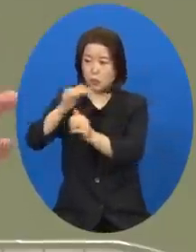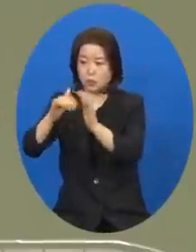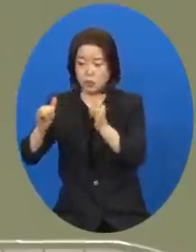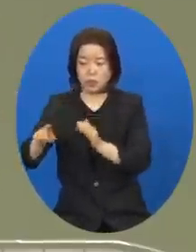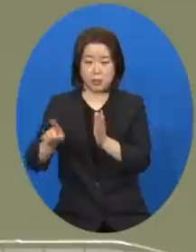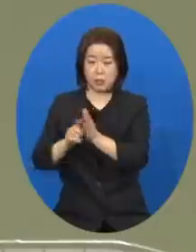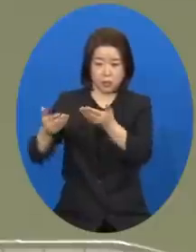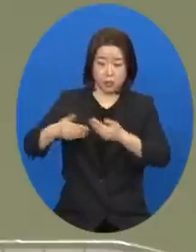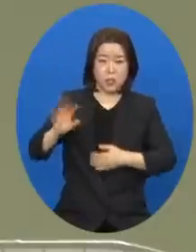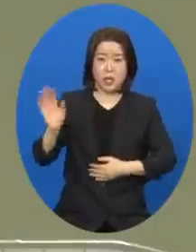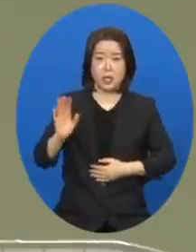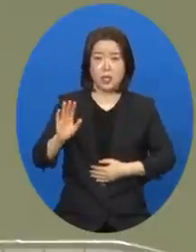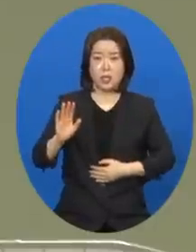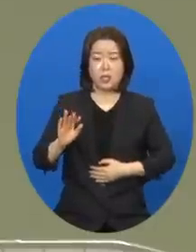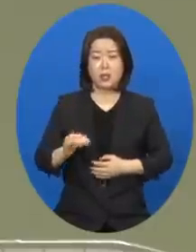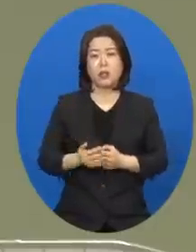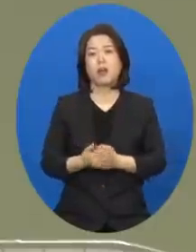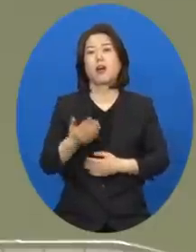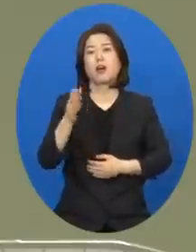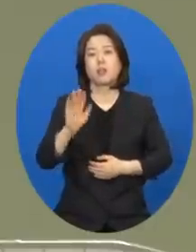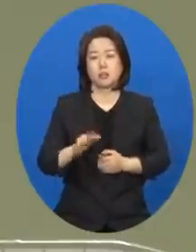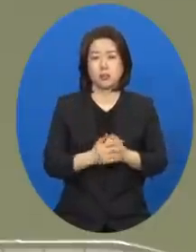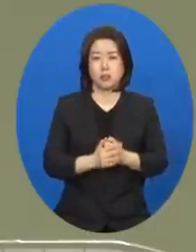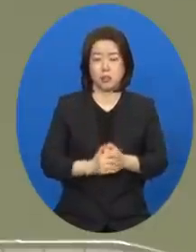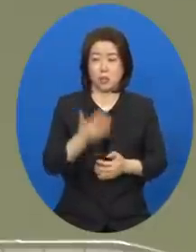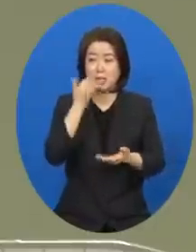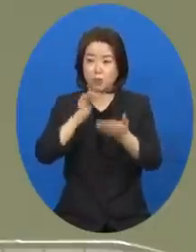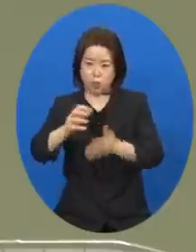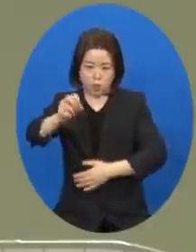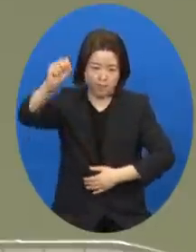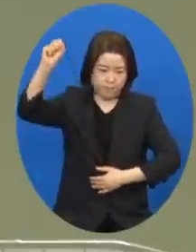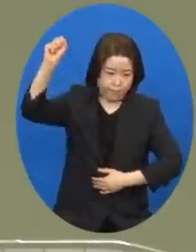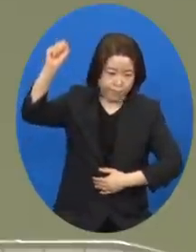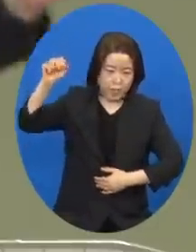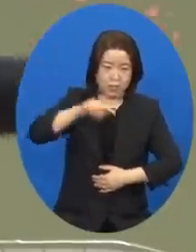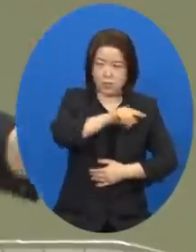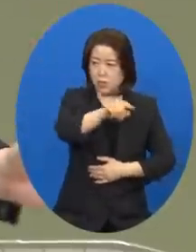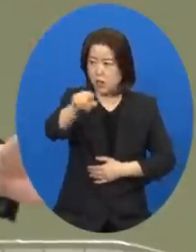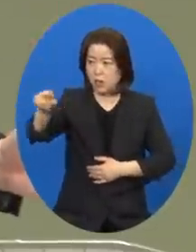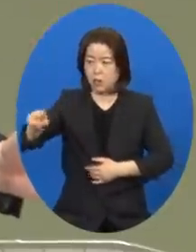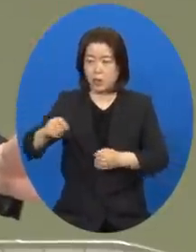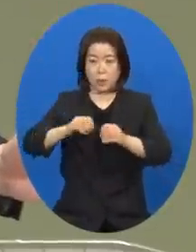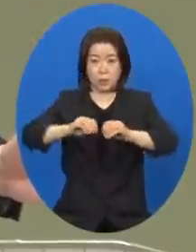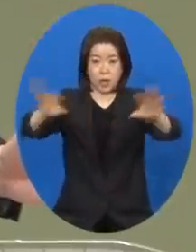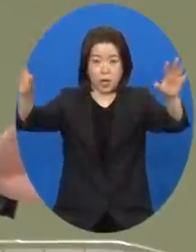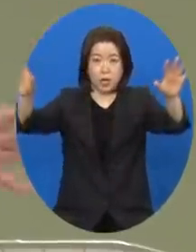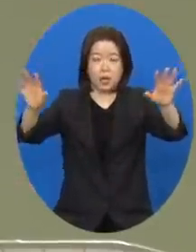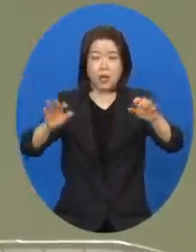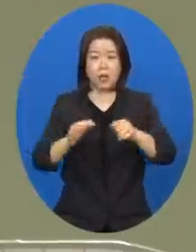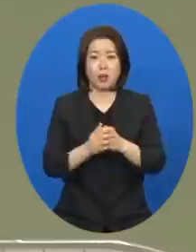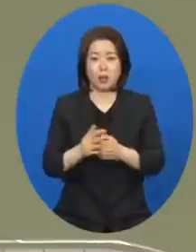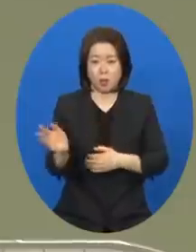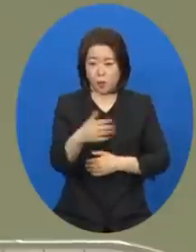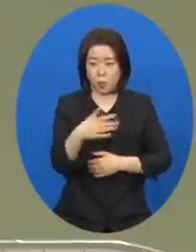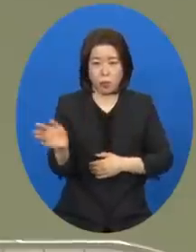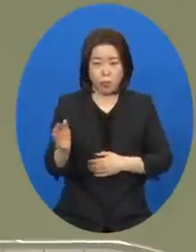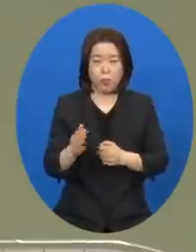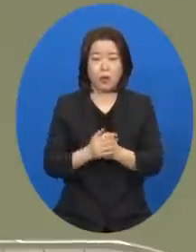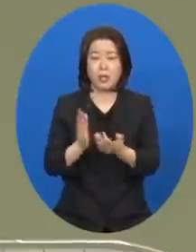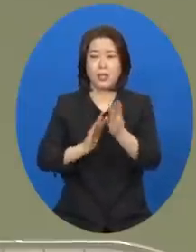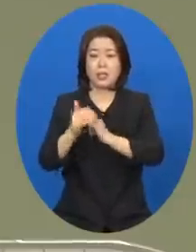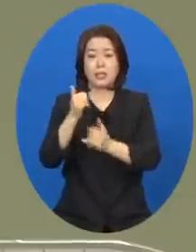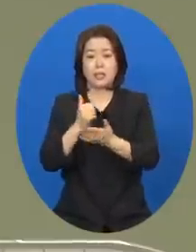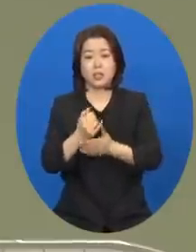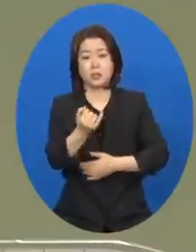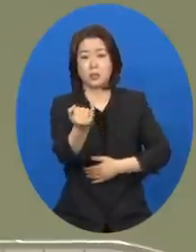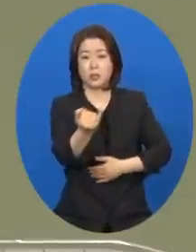거예요. 그런데 돌 들고 던지려는 사람 다 없어지고 예수님은 그